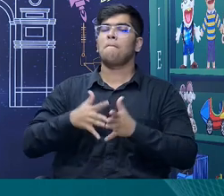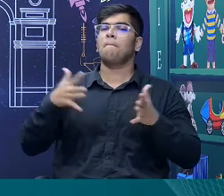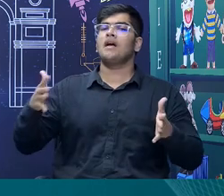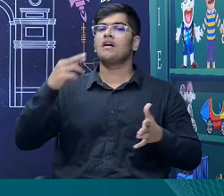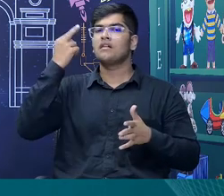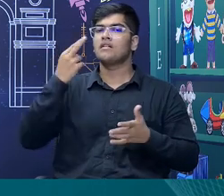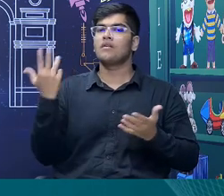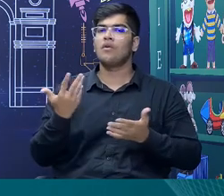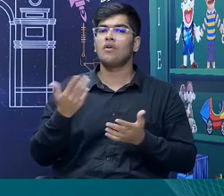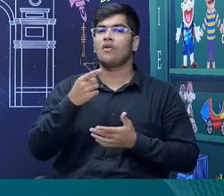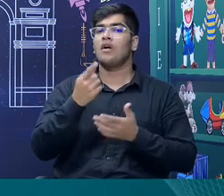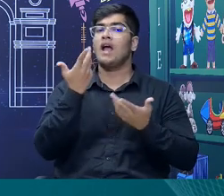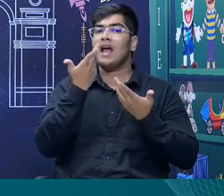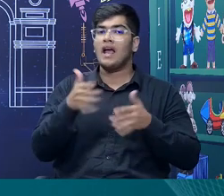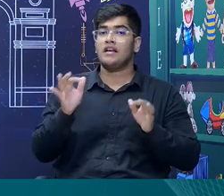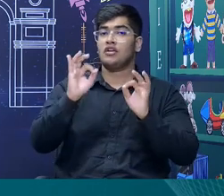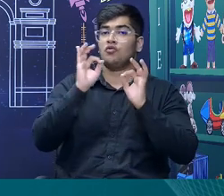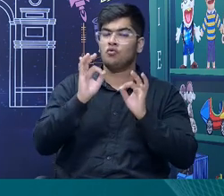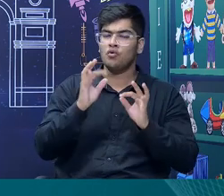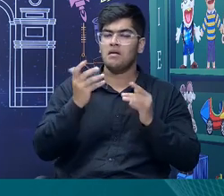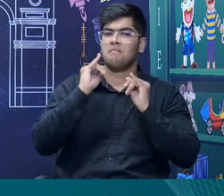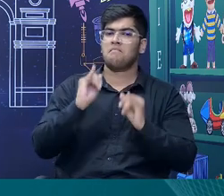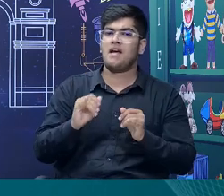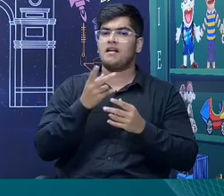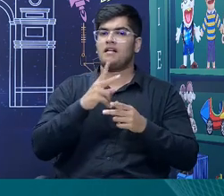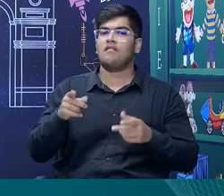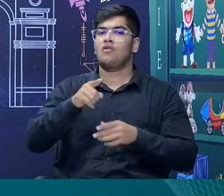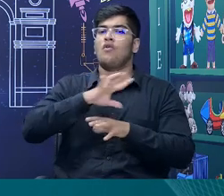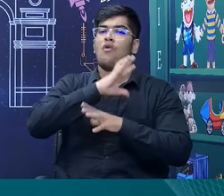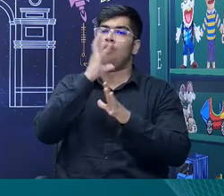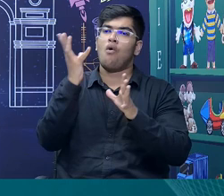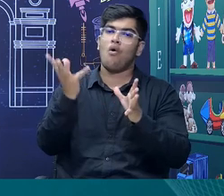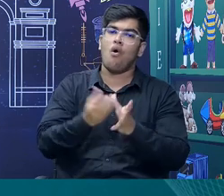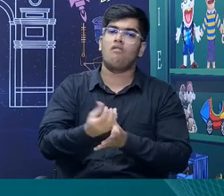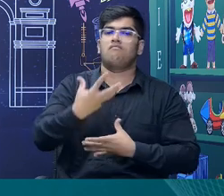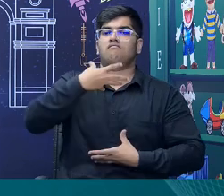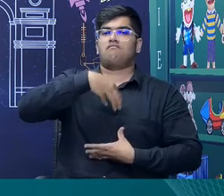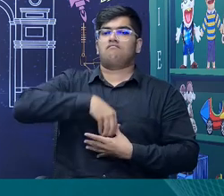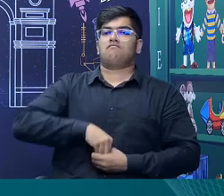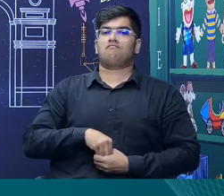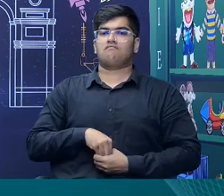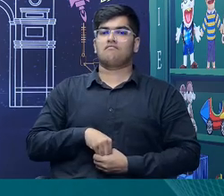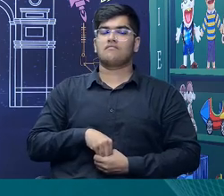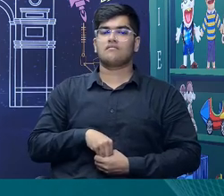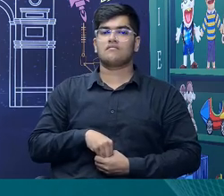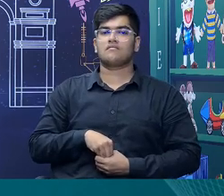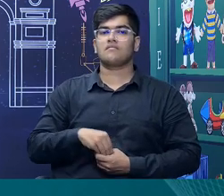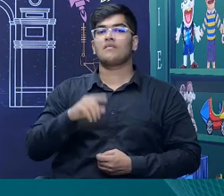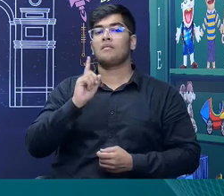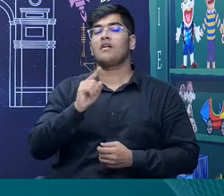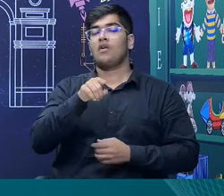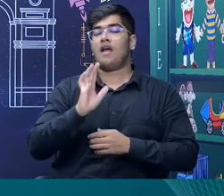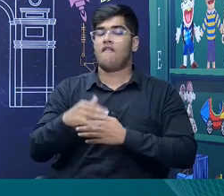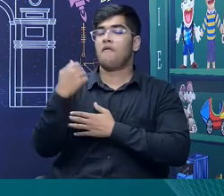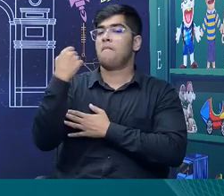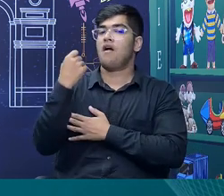क्योंकि जो भी अच्छा है बड़ा है वह सब अपने में सम लेते हैं लेकिन उनके पास एक